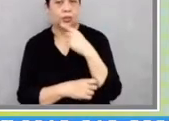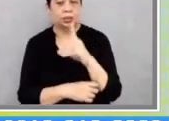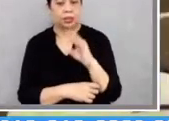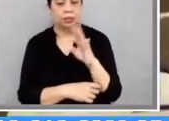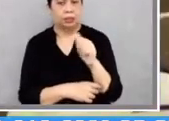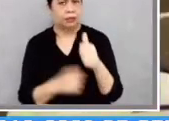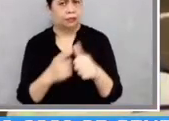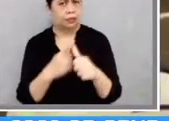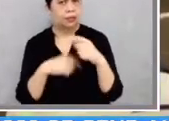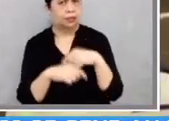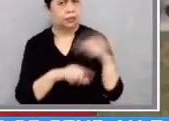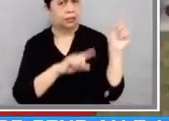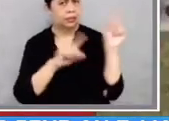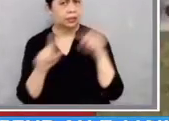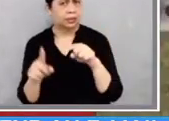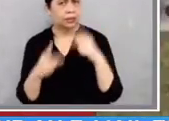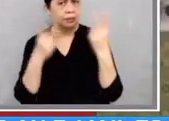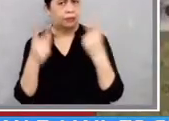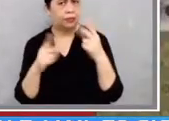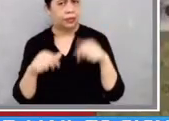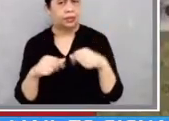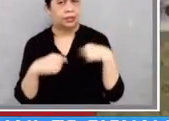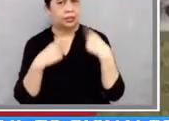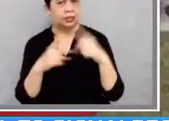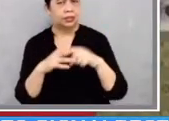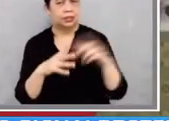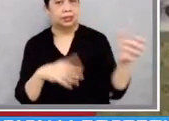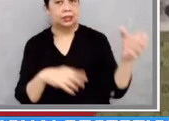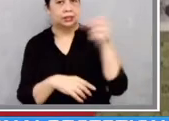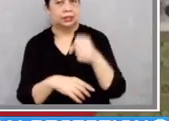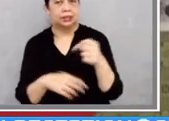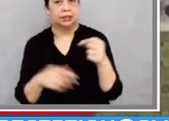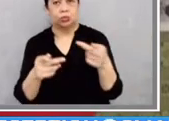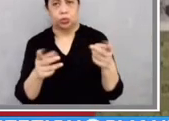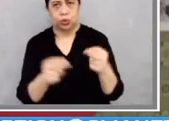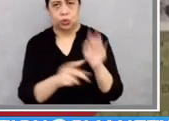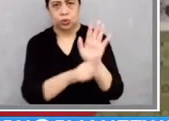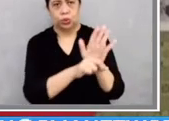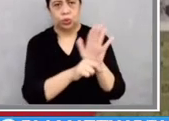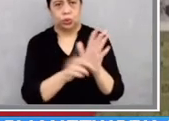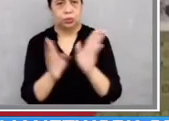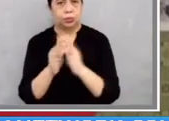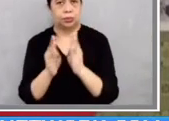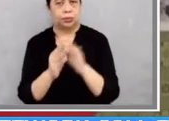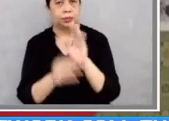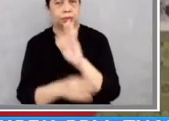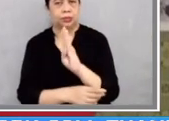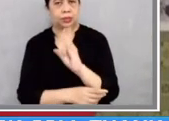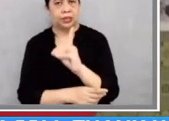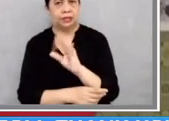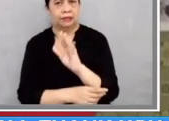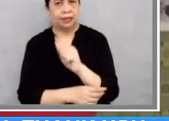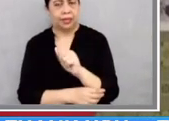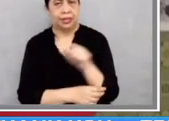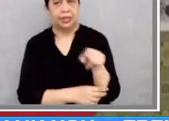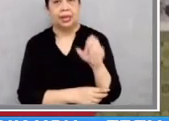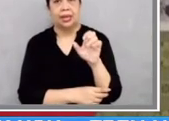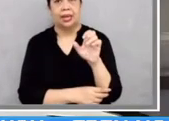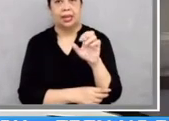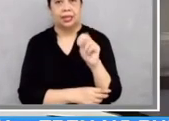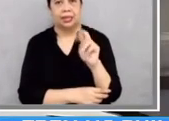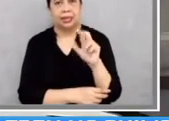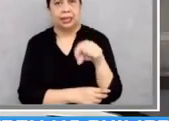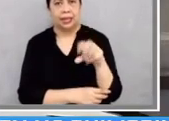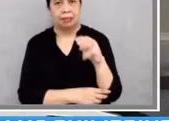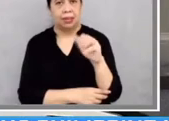na bibisita si Chin sa Pilipinas mula nang maitalaga siya sa pwesto. Magpupulong sila ni DFA Secretary Enrique Manalo kaugnay sa resulta